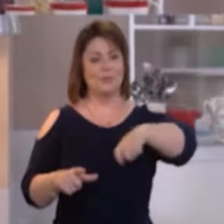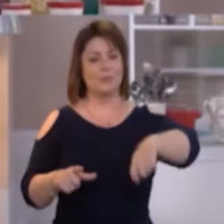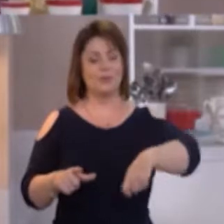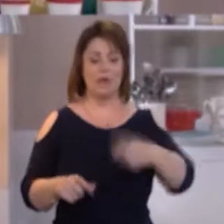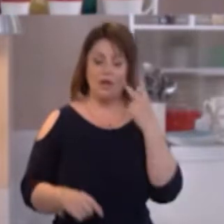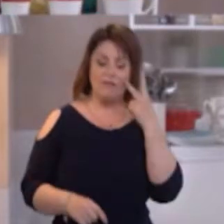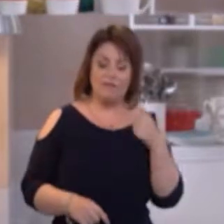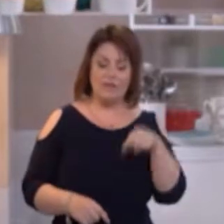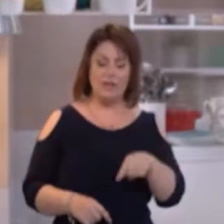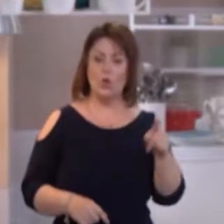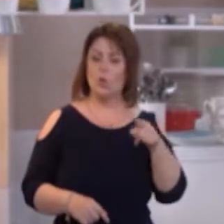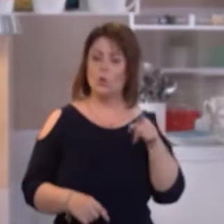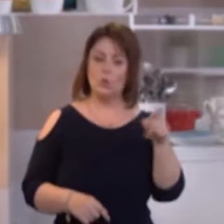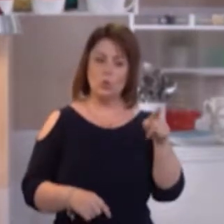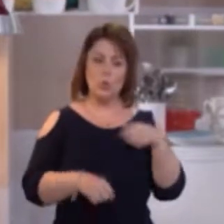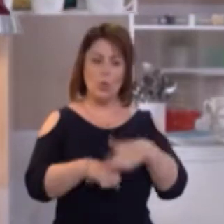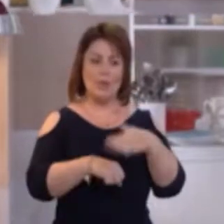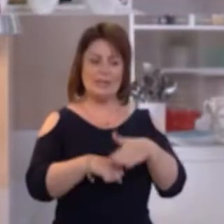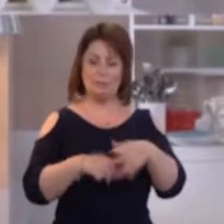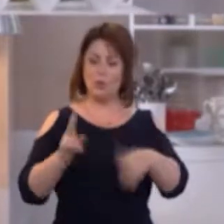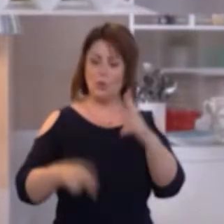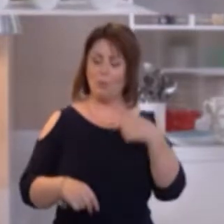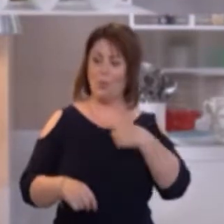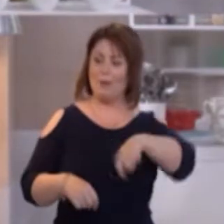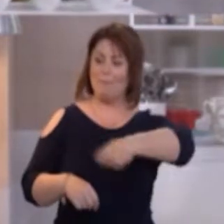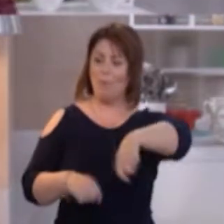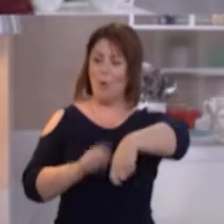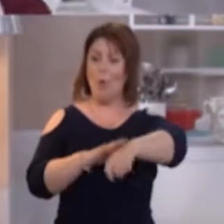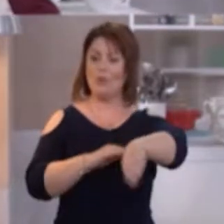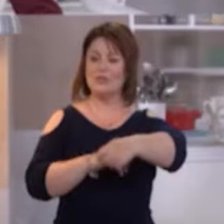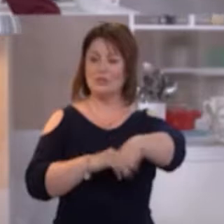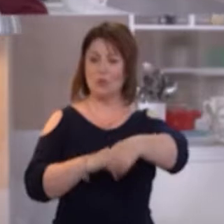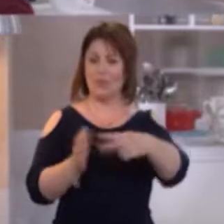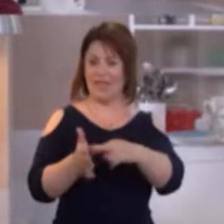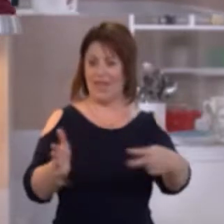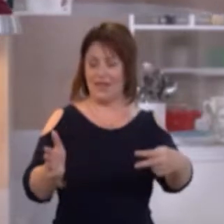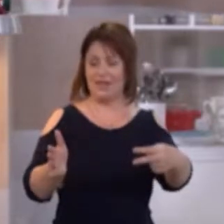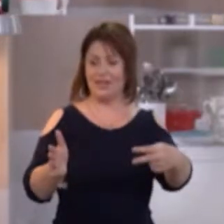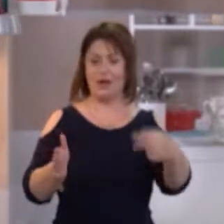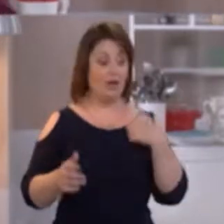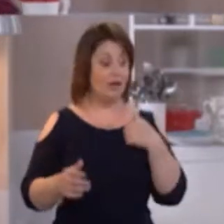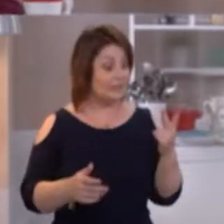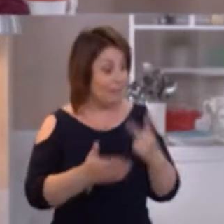Vedi che tu sei più esperto con questa tecnica del polso lì. Sei stanco? Già. No, no.